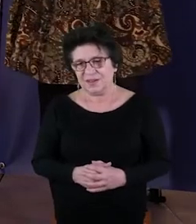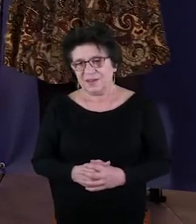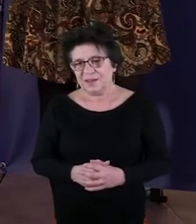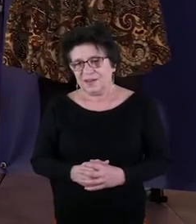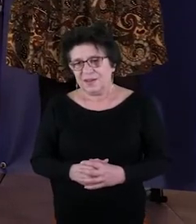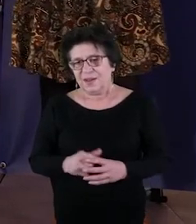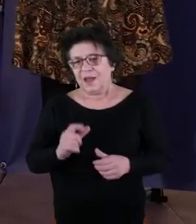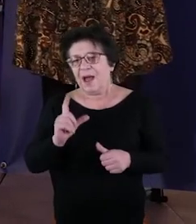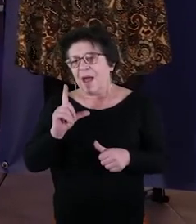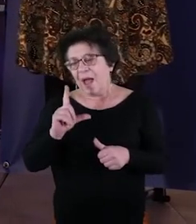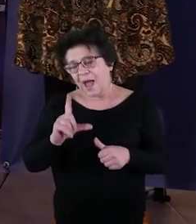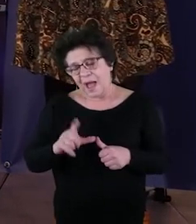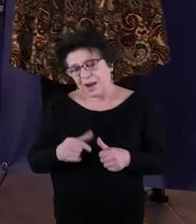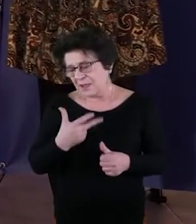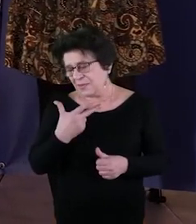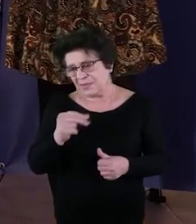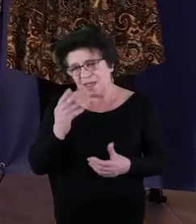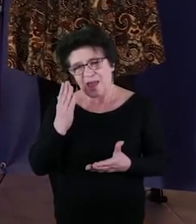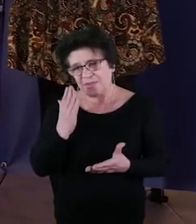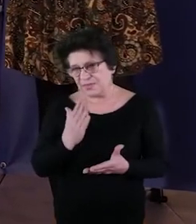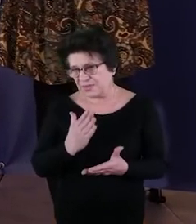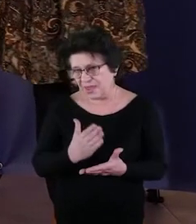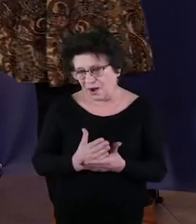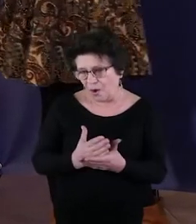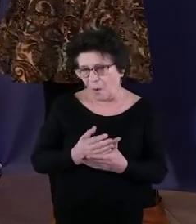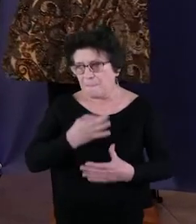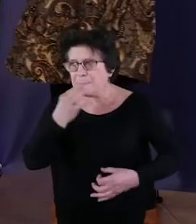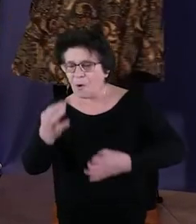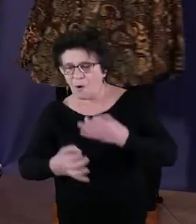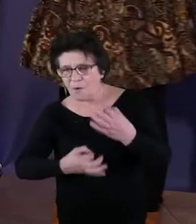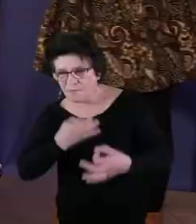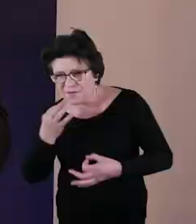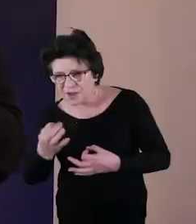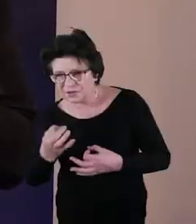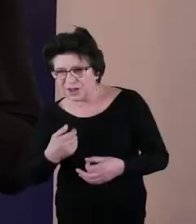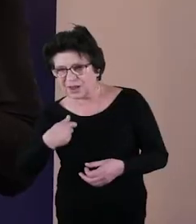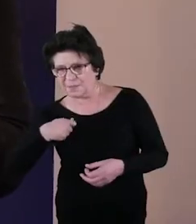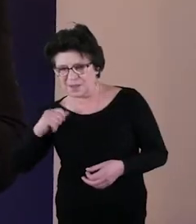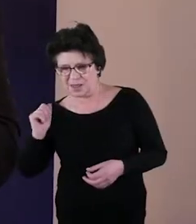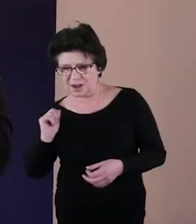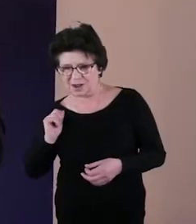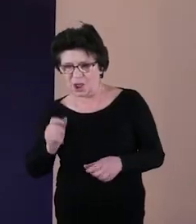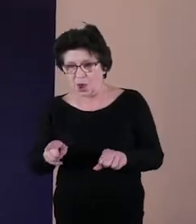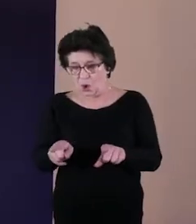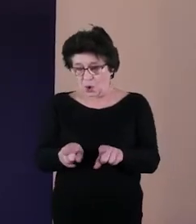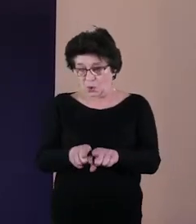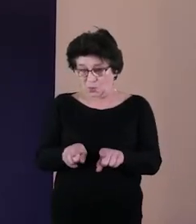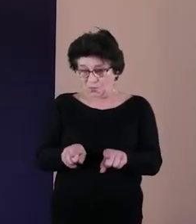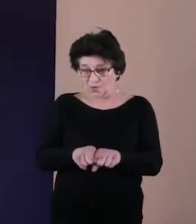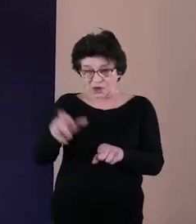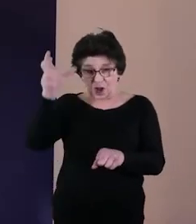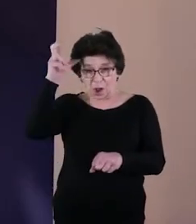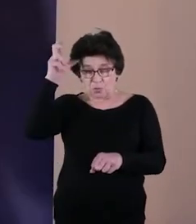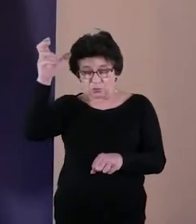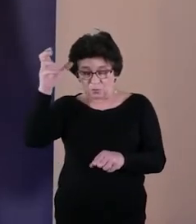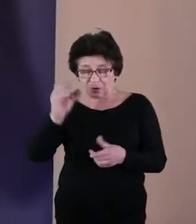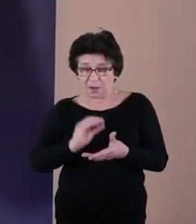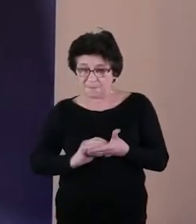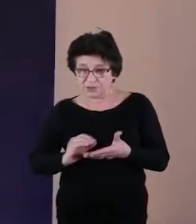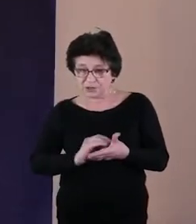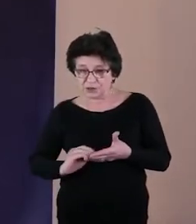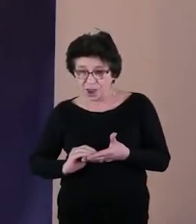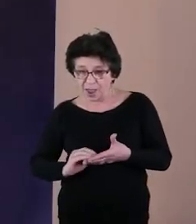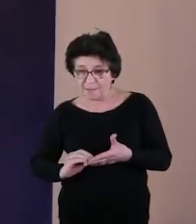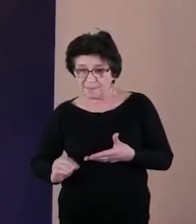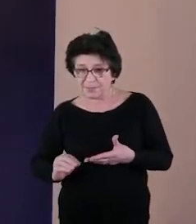państwo ale nie tylko powieści nie tylko o kryminały pani Joanna jest autorką wielu tekstów poetyckich a